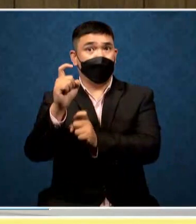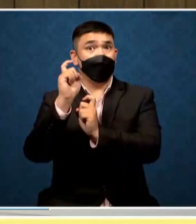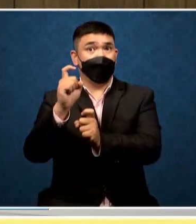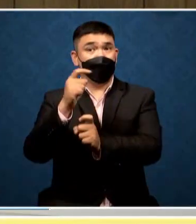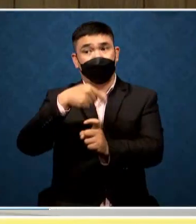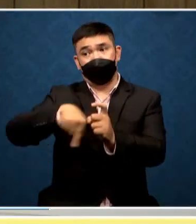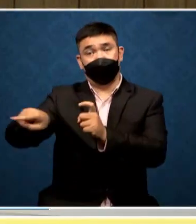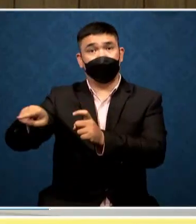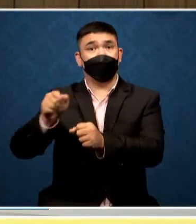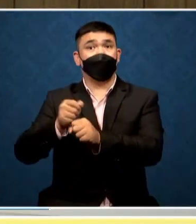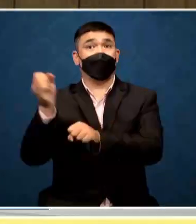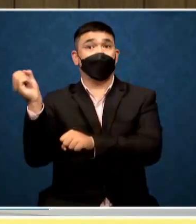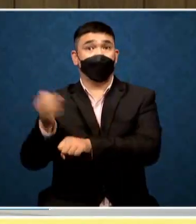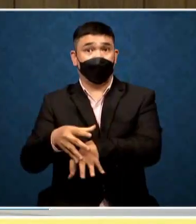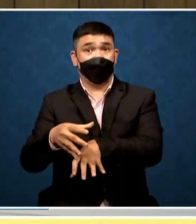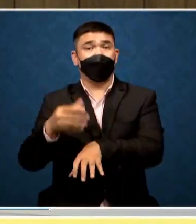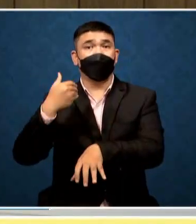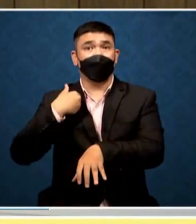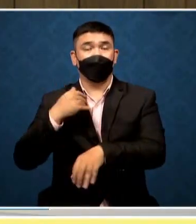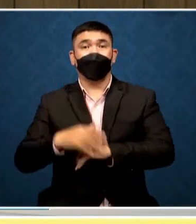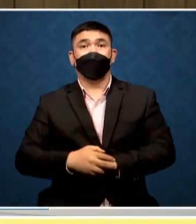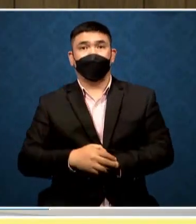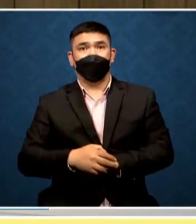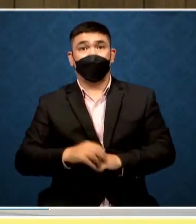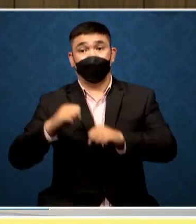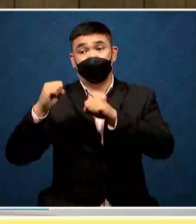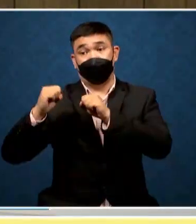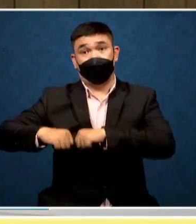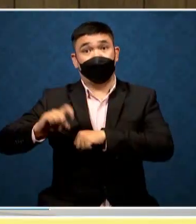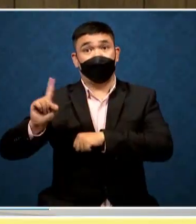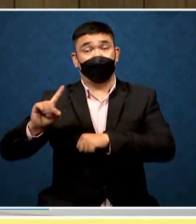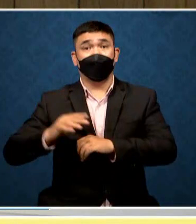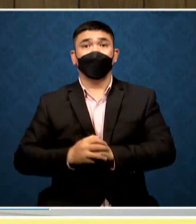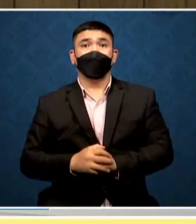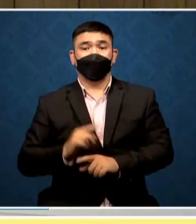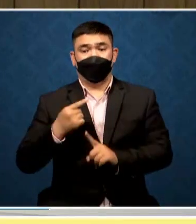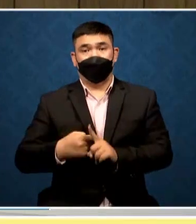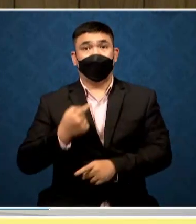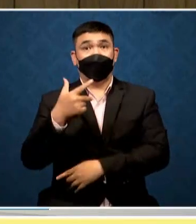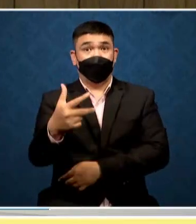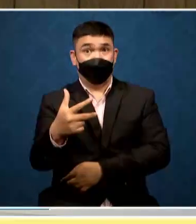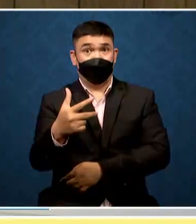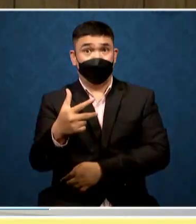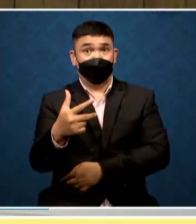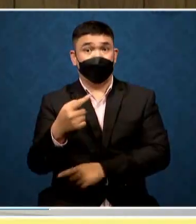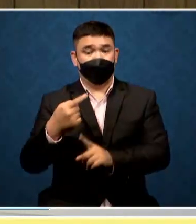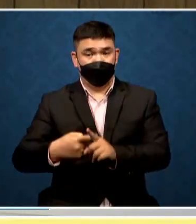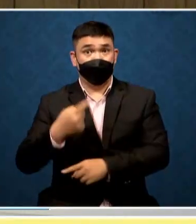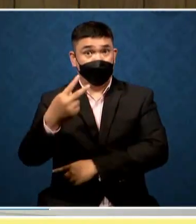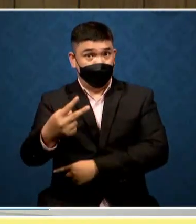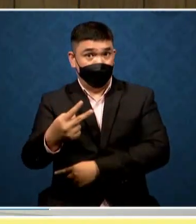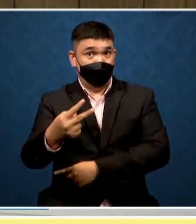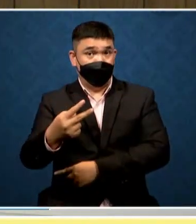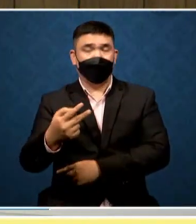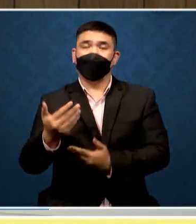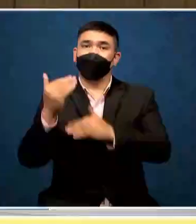ไปทำงานไปทำลายนะครับโดยจะมีการตกลงกันว่า3เดือน2เดือนแล้วแต่